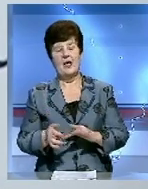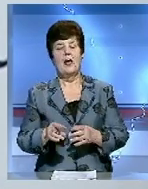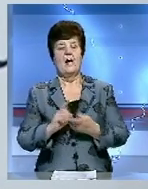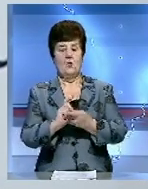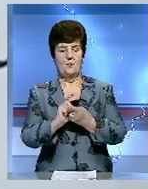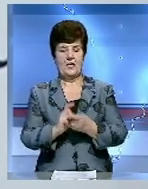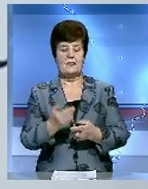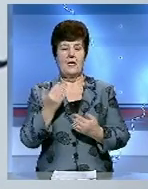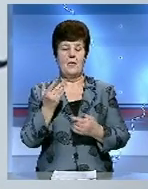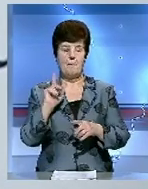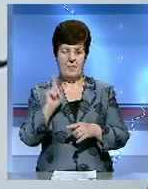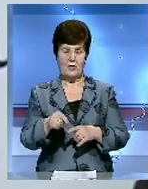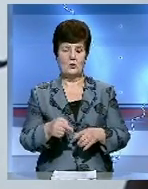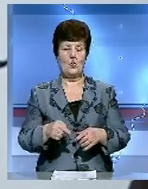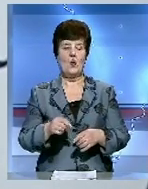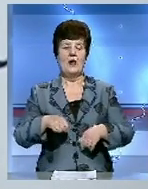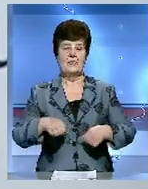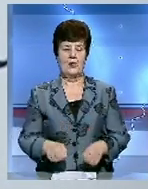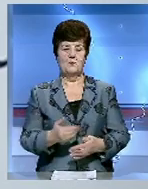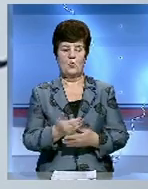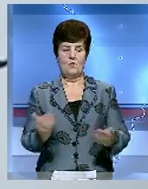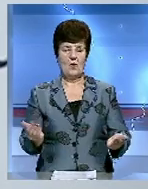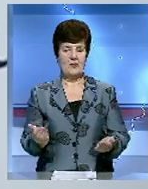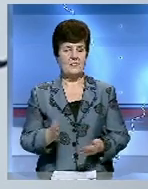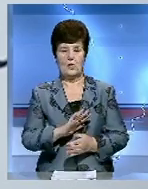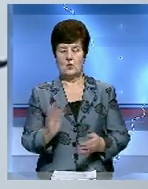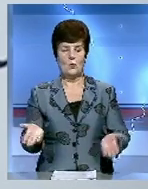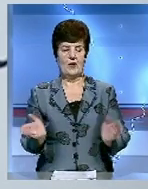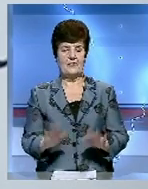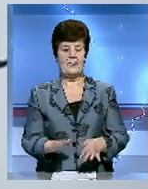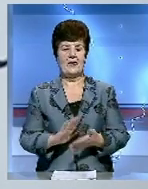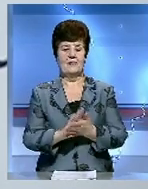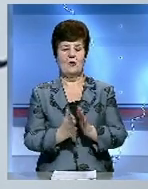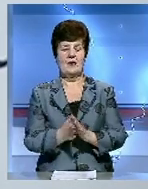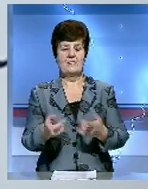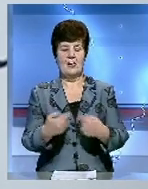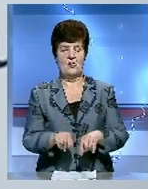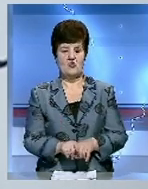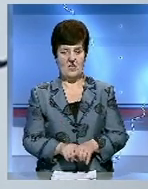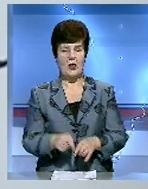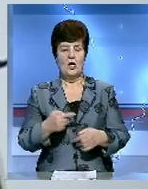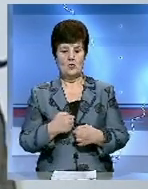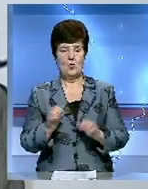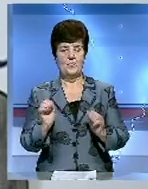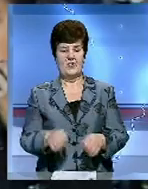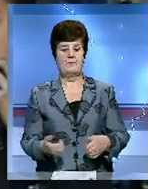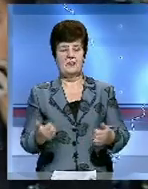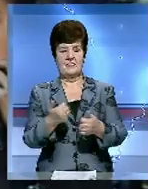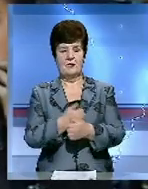voastre. Nu lăsați situația așa cum ea este acum. Noi putem să schimbăm ceva împreună. Mersi